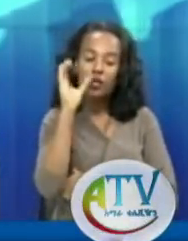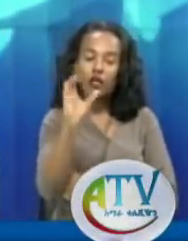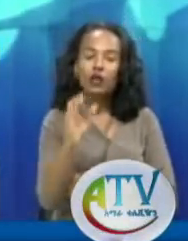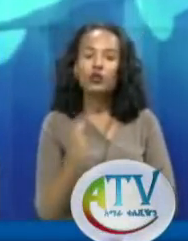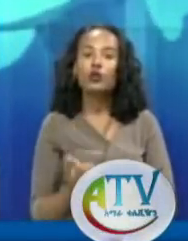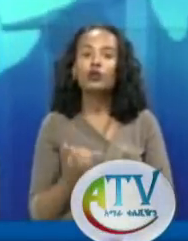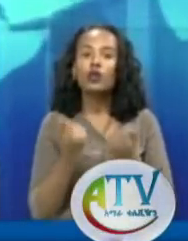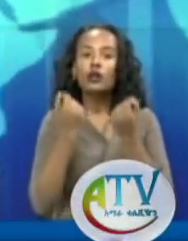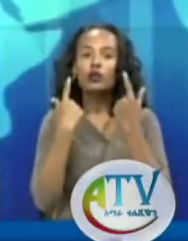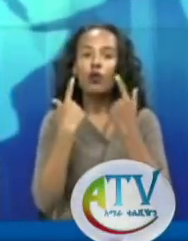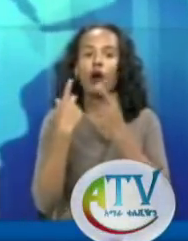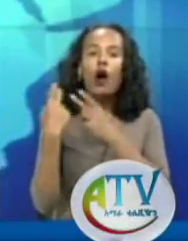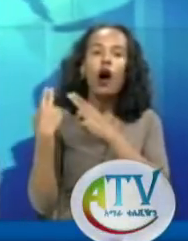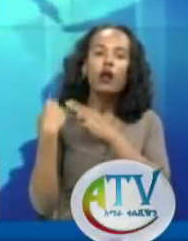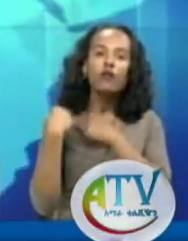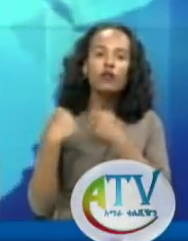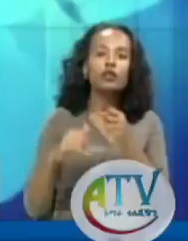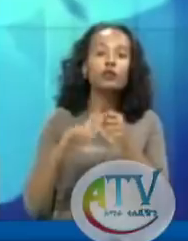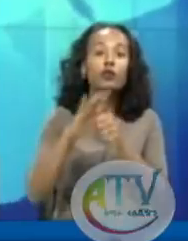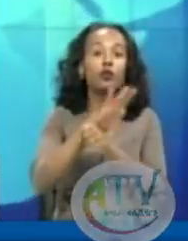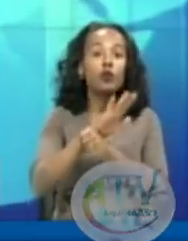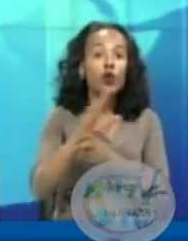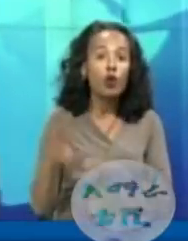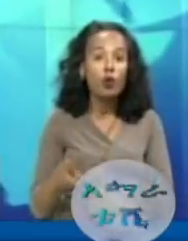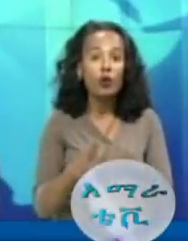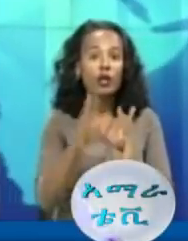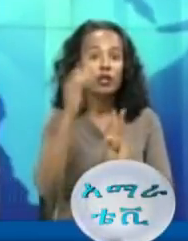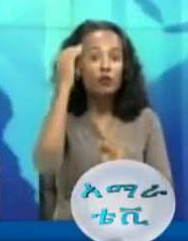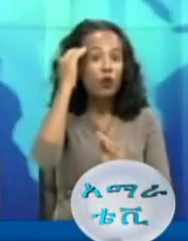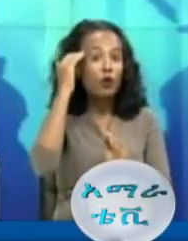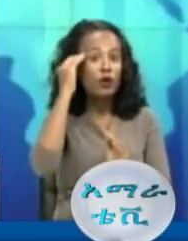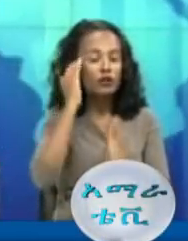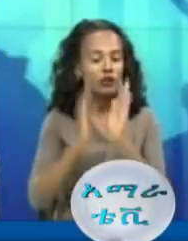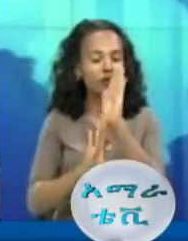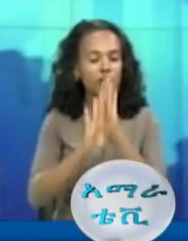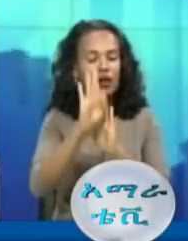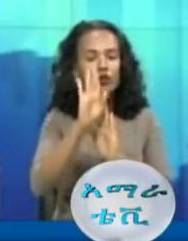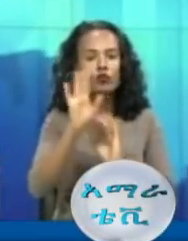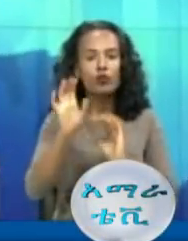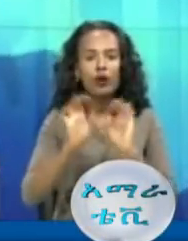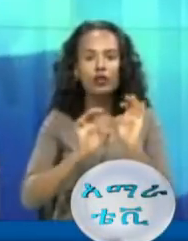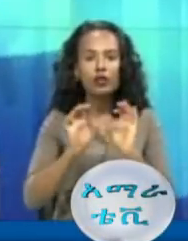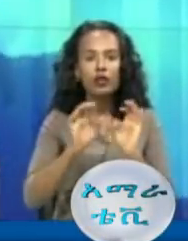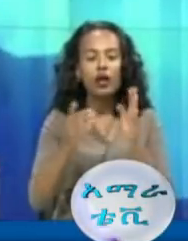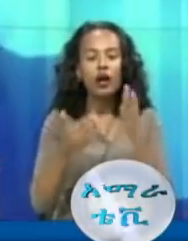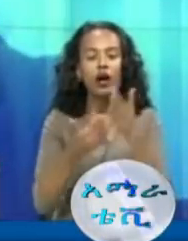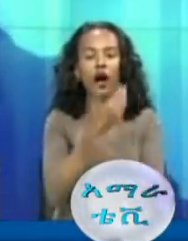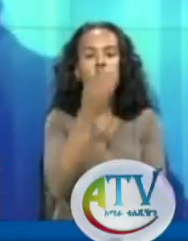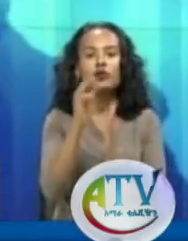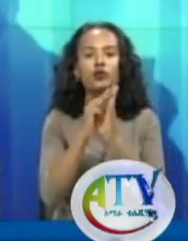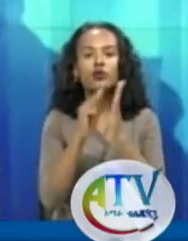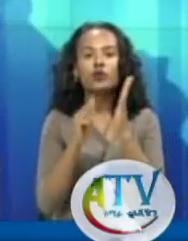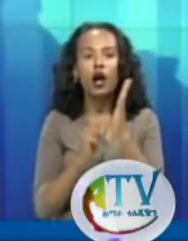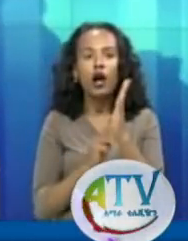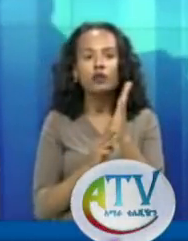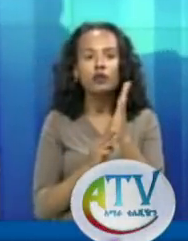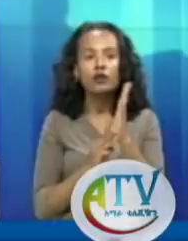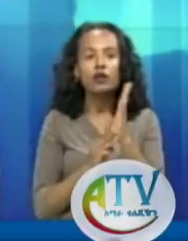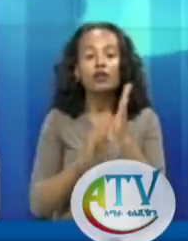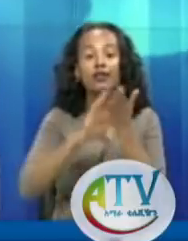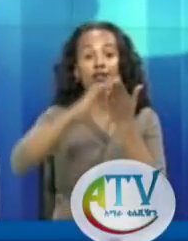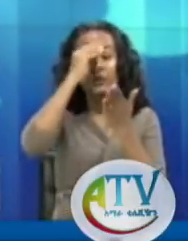ተረድተው ኃላፊነት በተሞላው መንገድ በእውቀት እንዲታነጹ ማድረግ ከአዲሱ ስርዓተ